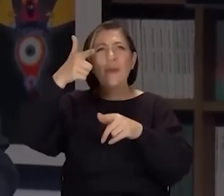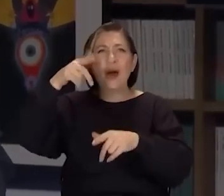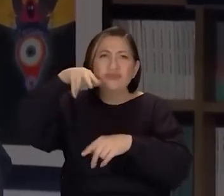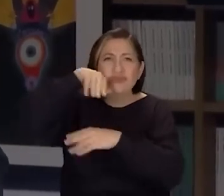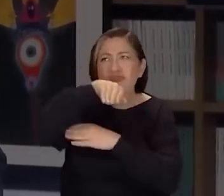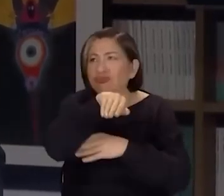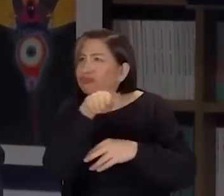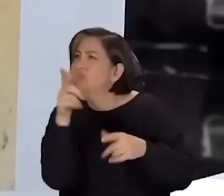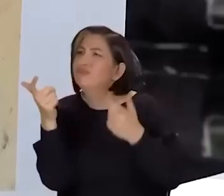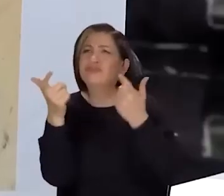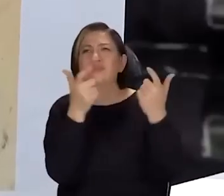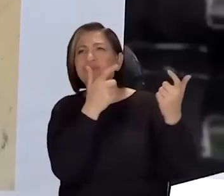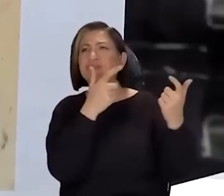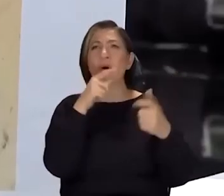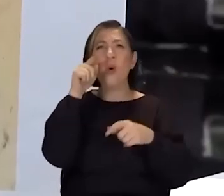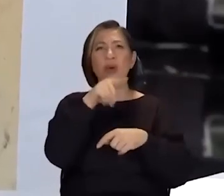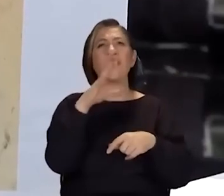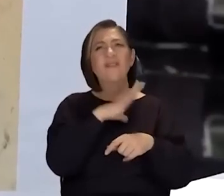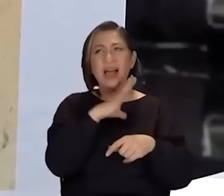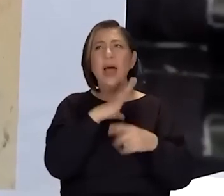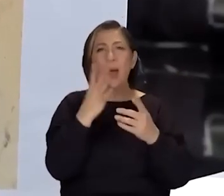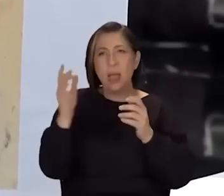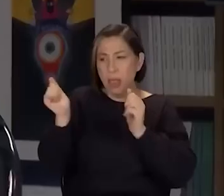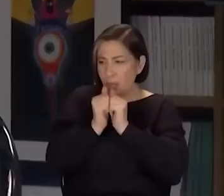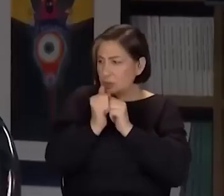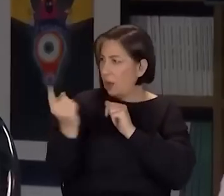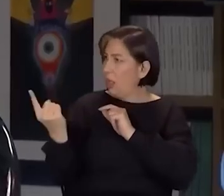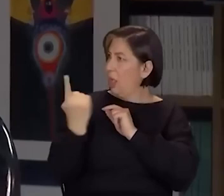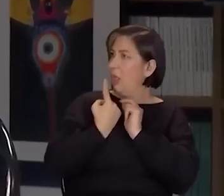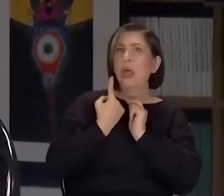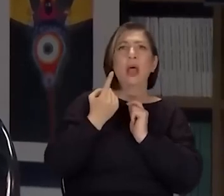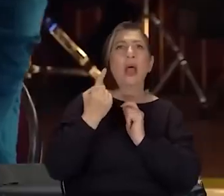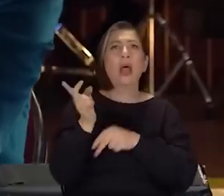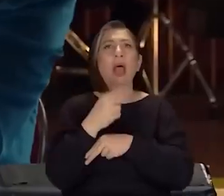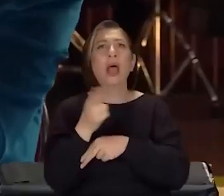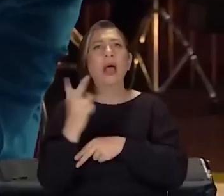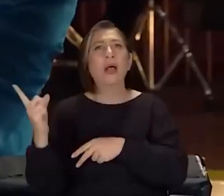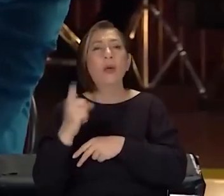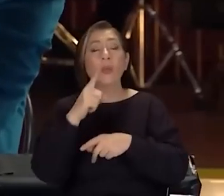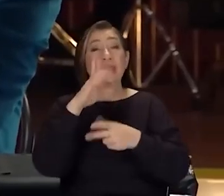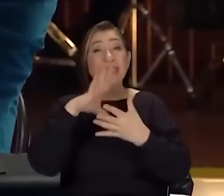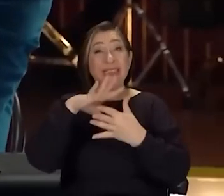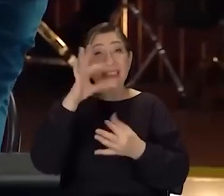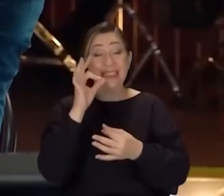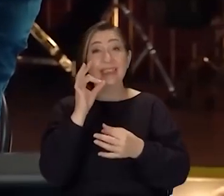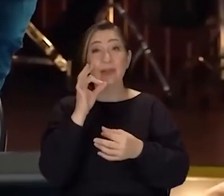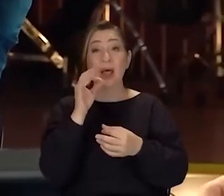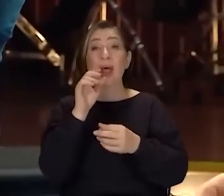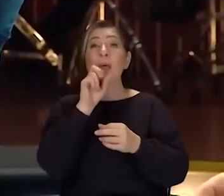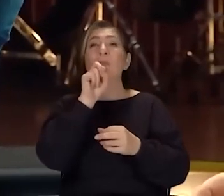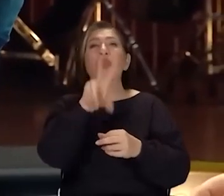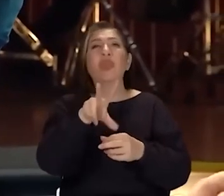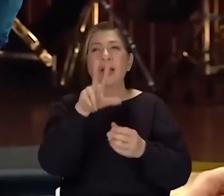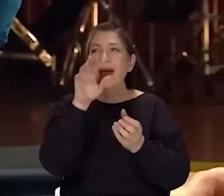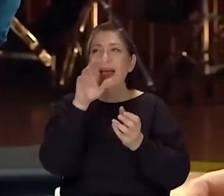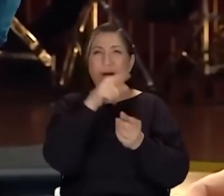filan. Vallahi yani Allah. Orada vardı ama bir yanımıza geldiler yani sağ olsunlar. Ama bu benim yani bir insanın lama ile kurduğu